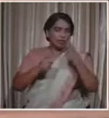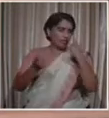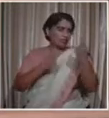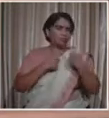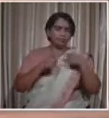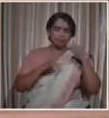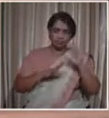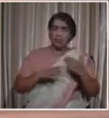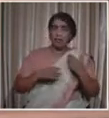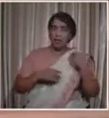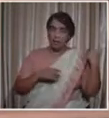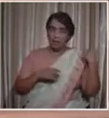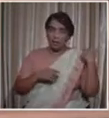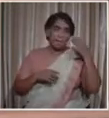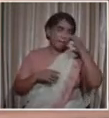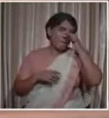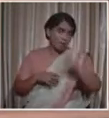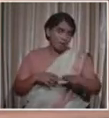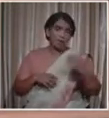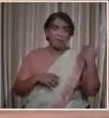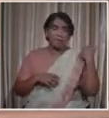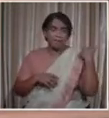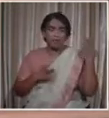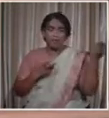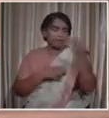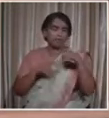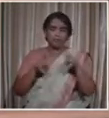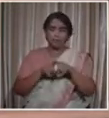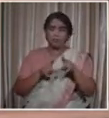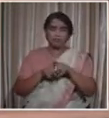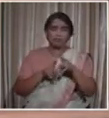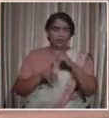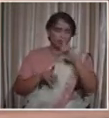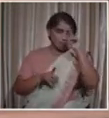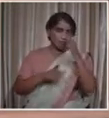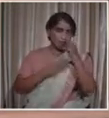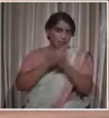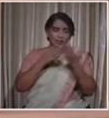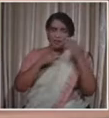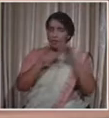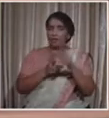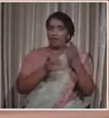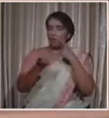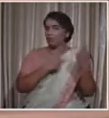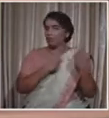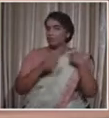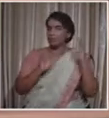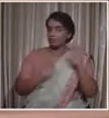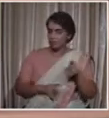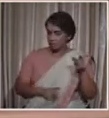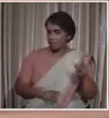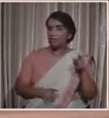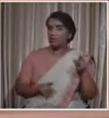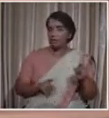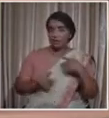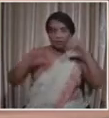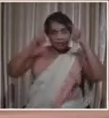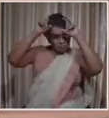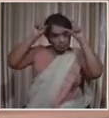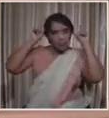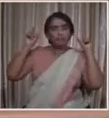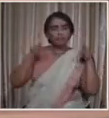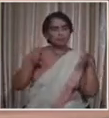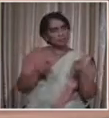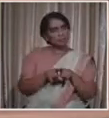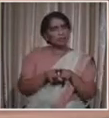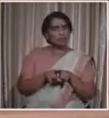அண்ணன், என்னுடைய சகோதரன் இவ்வாறு பாதிக்கப்பட்டிருக்கிறார். இதற்கான மாற்றம் என்ன? ஒரு தாதிய உத்தியோகத்தர் கூட என்னிடம் தொலைபேசி